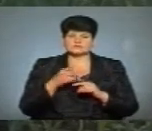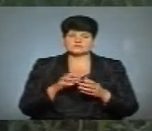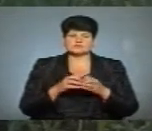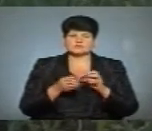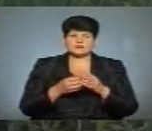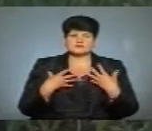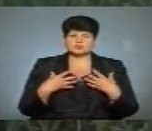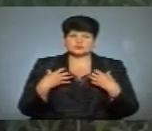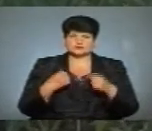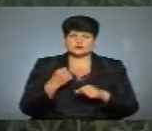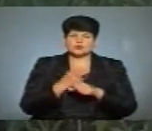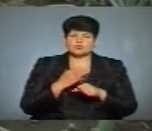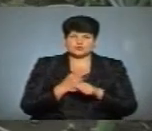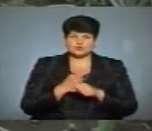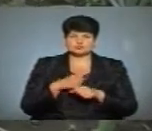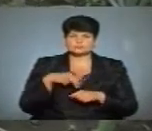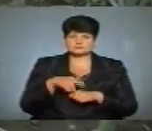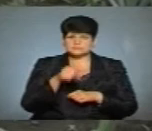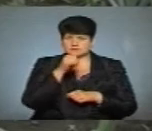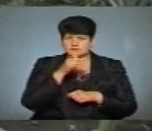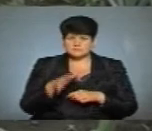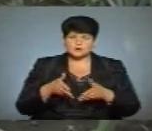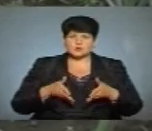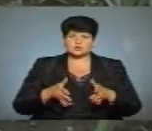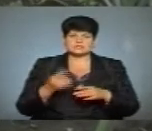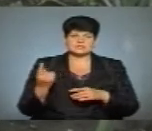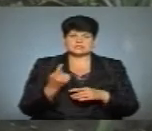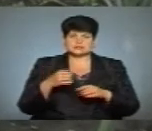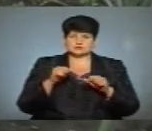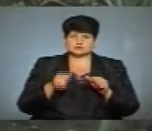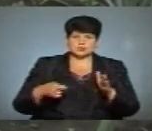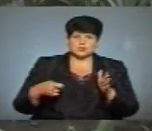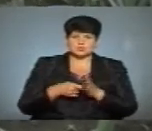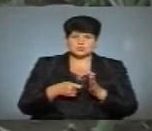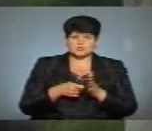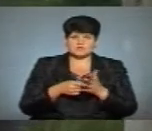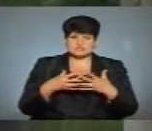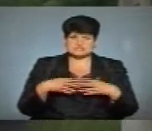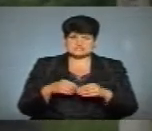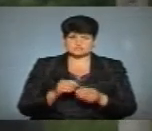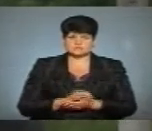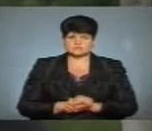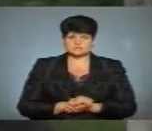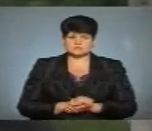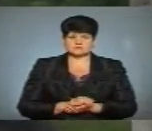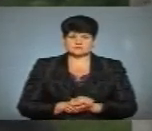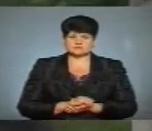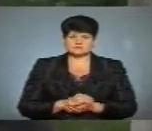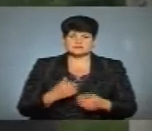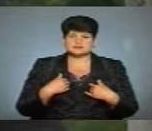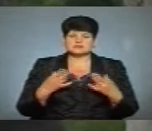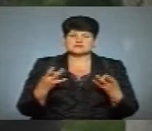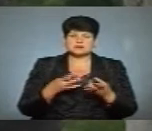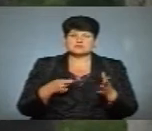зі здоров'ям на роботу влаштуватися не може. Город – єдина можливість прогодувати сім'ю. Тому що мені треба годувати,